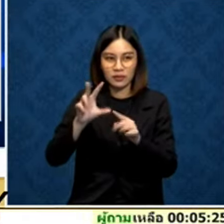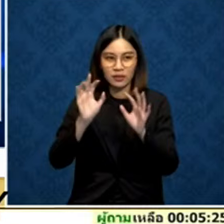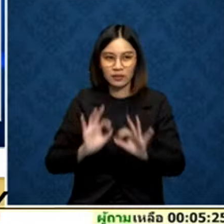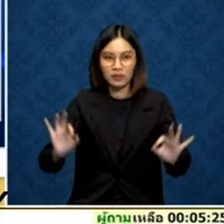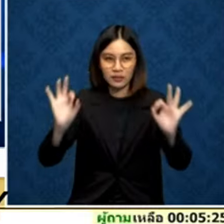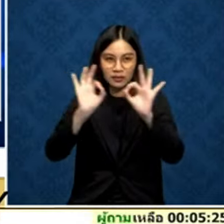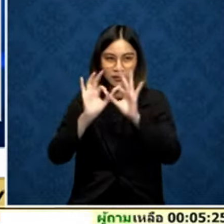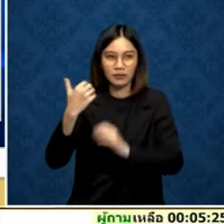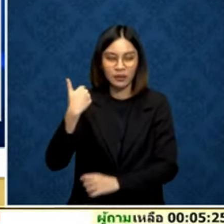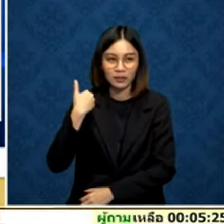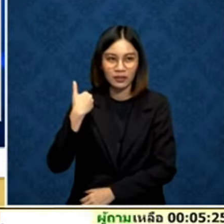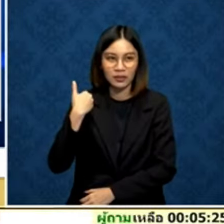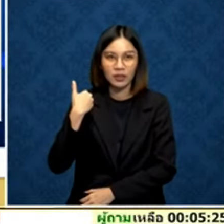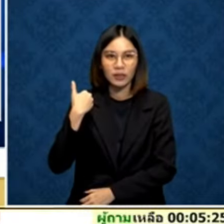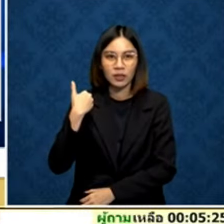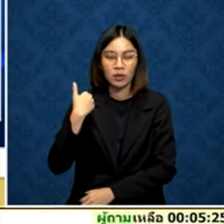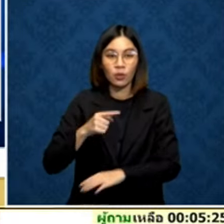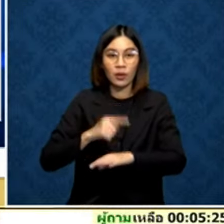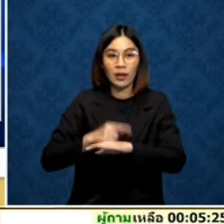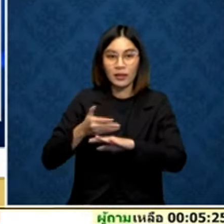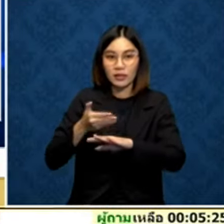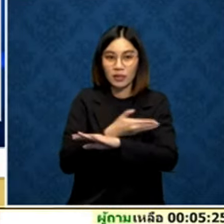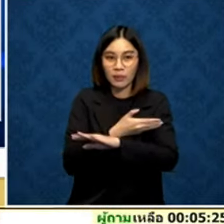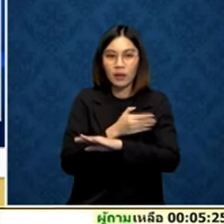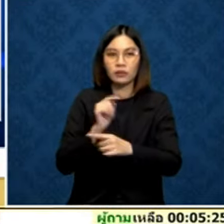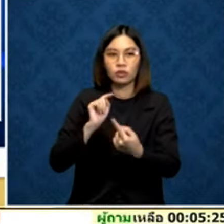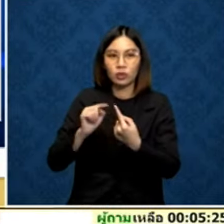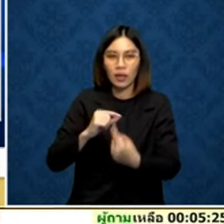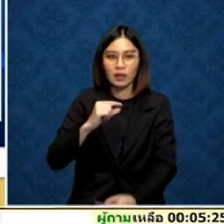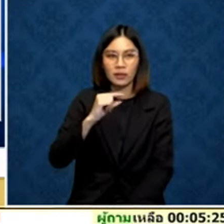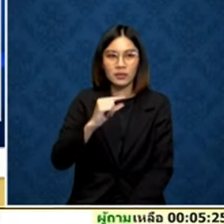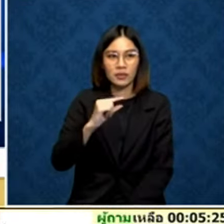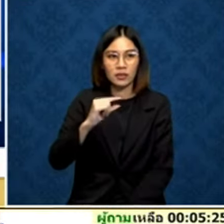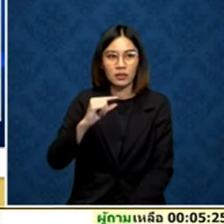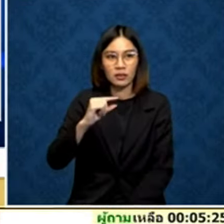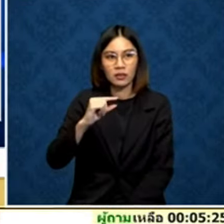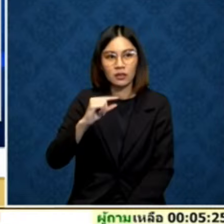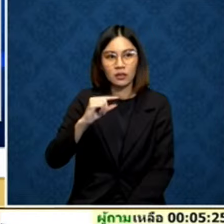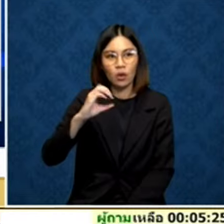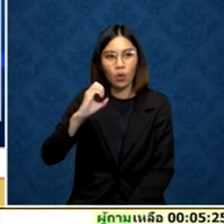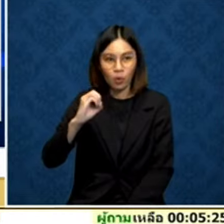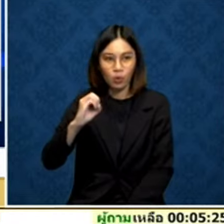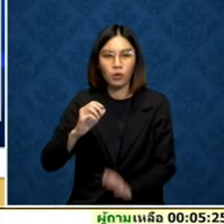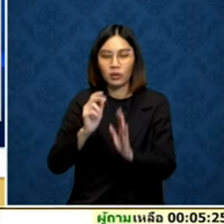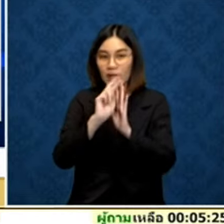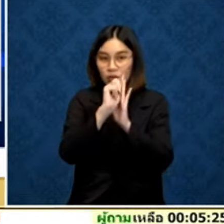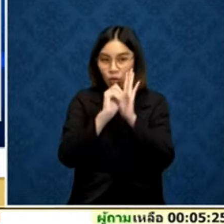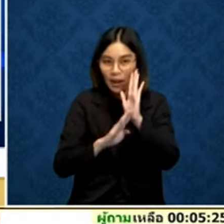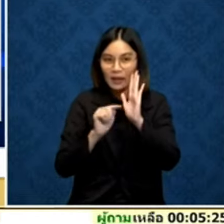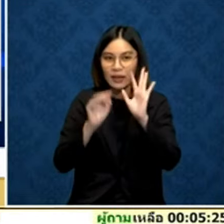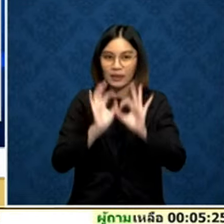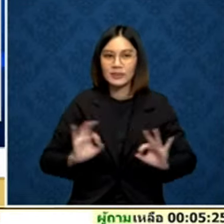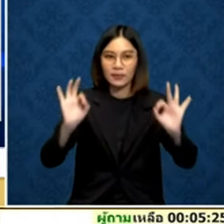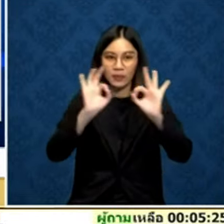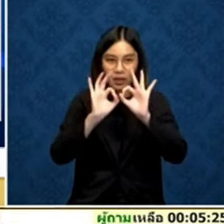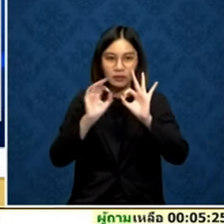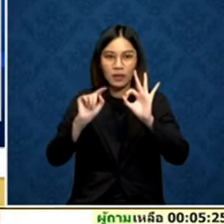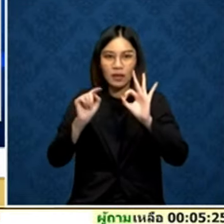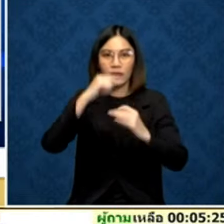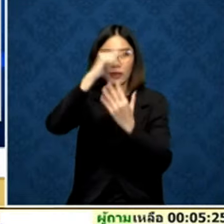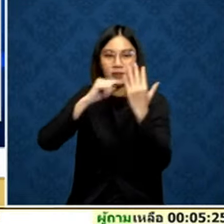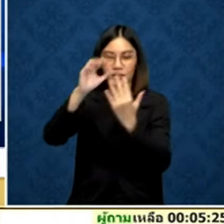ก็คือในช่วงเวลาที่ผ่านมาเนี่ยเรื่องของเทรดวอร์หรือเรื่อง geopolitics เนี่ยเป็นเรื่องที่สำคัญนะครับทำให้ถึงแม้ว่าประเทศไท